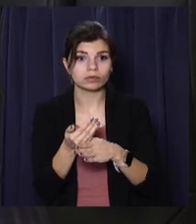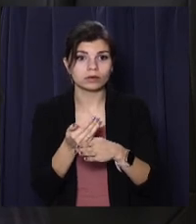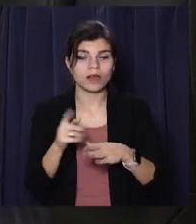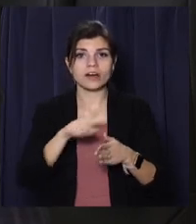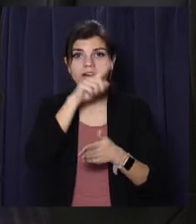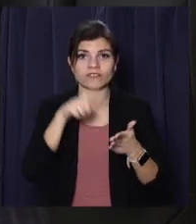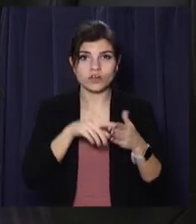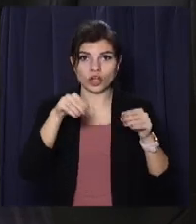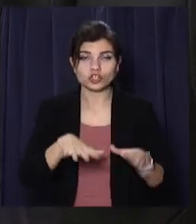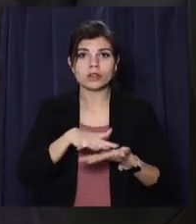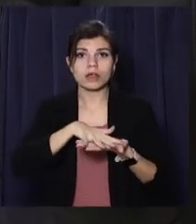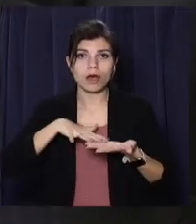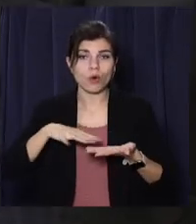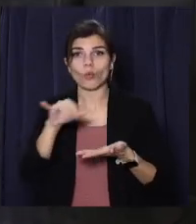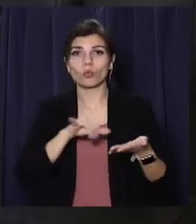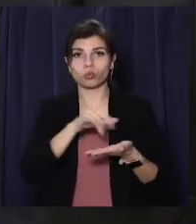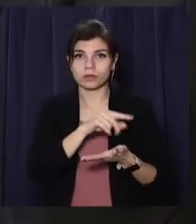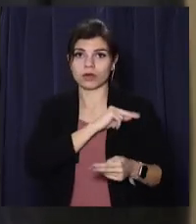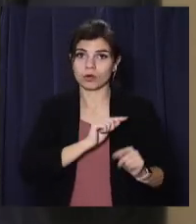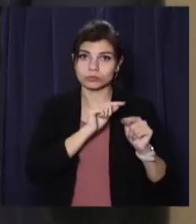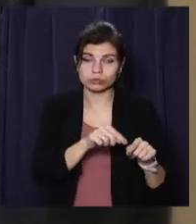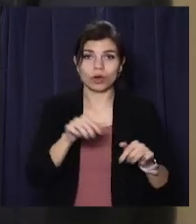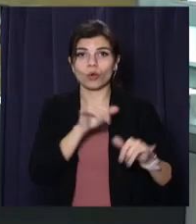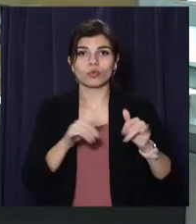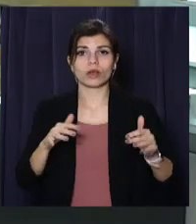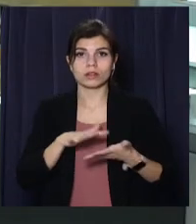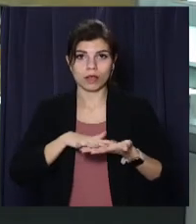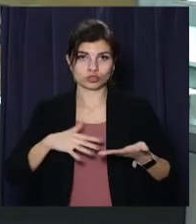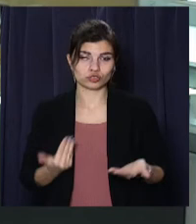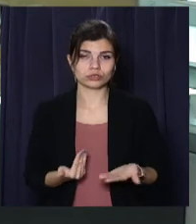решить вопросы с дальнейшим трудоустройством.